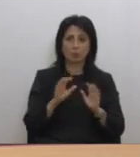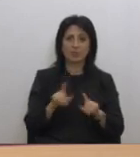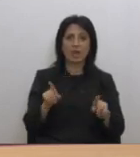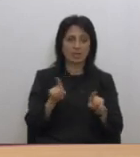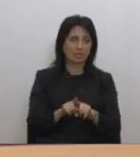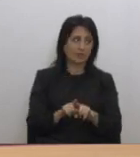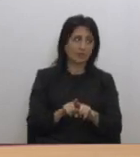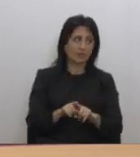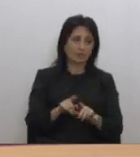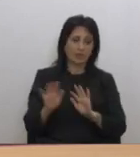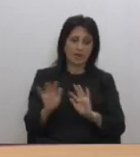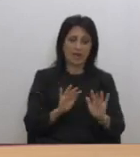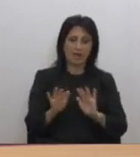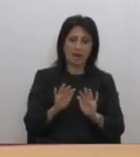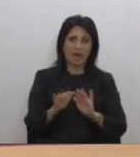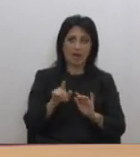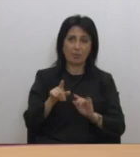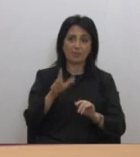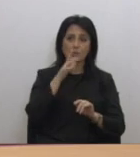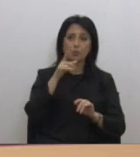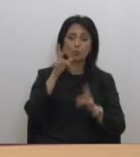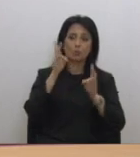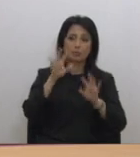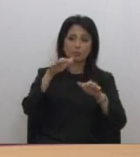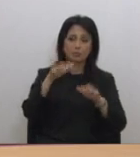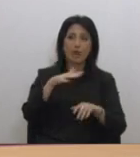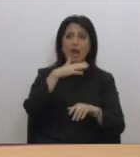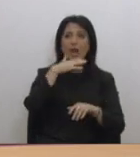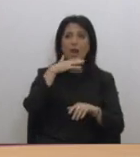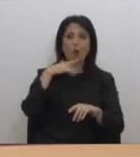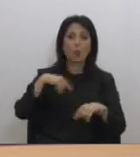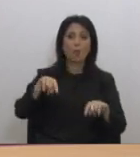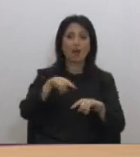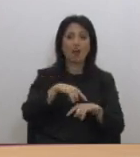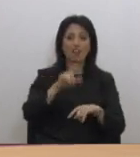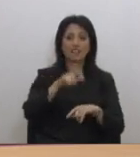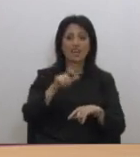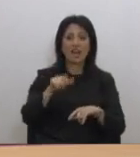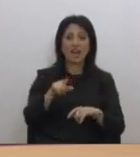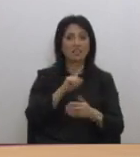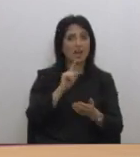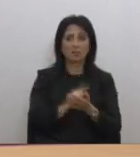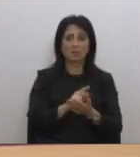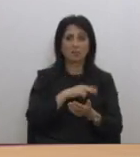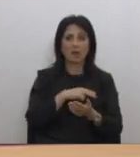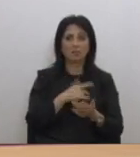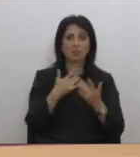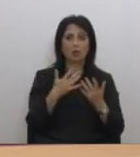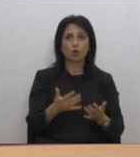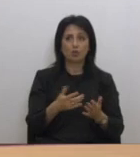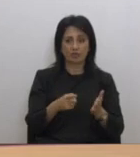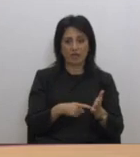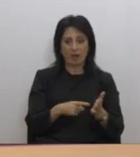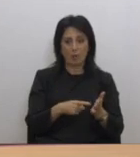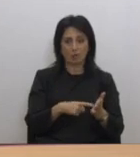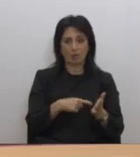ასევე რეაგირებაზე, სტიქიაზე. ხალხის უმრავლესობა ამ პარლამენტში აუცილებლად მოითხოვდა